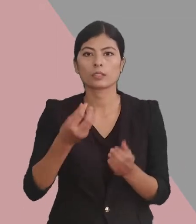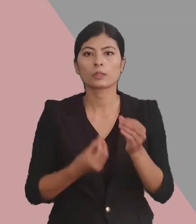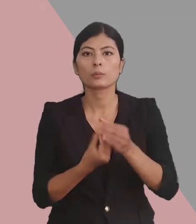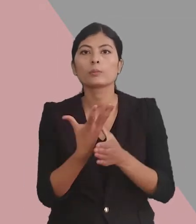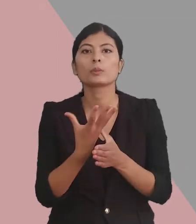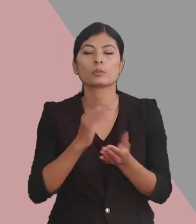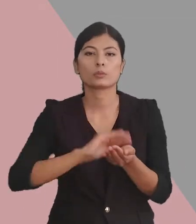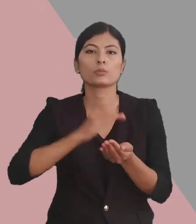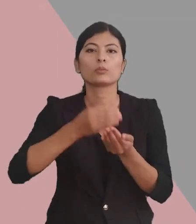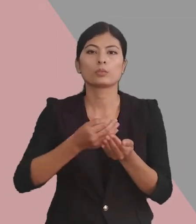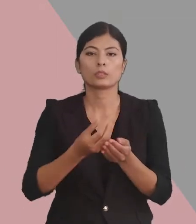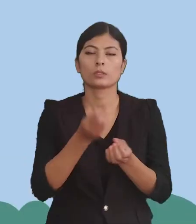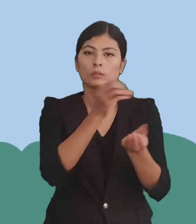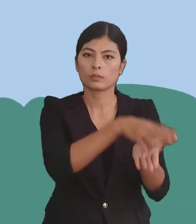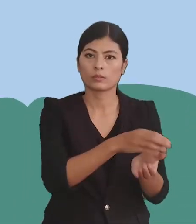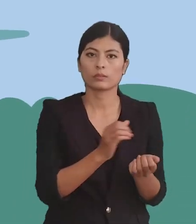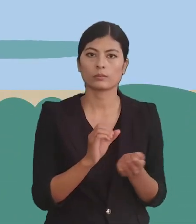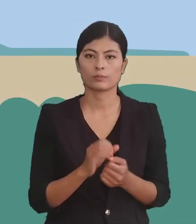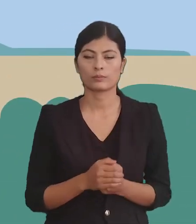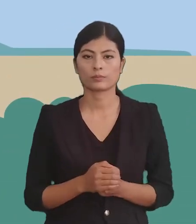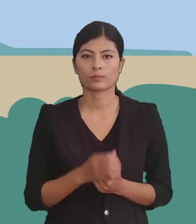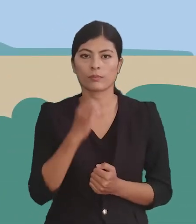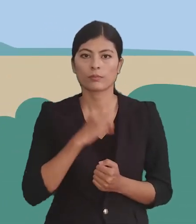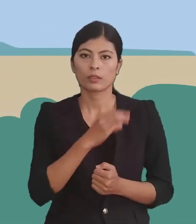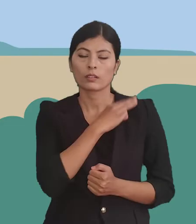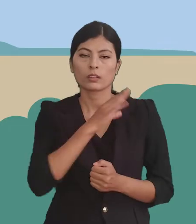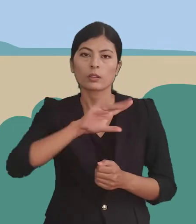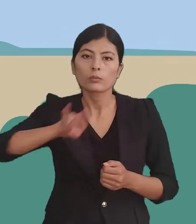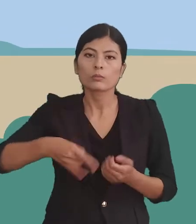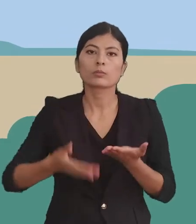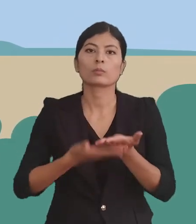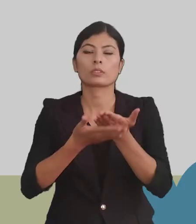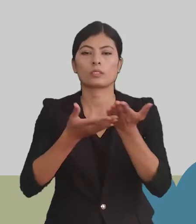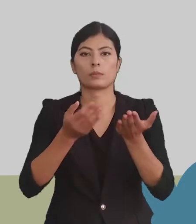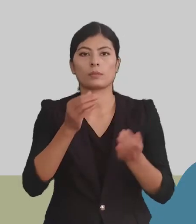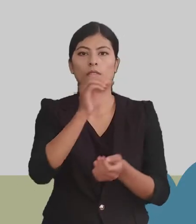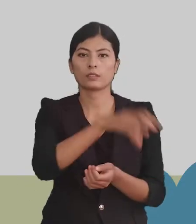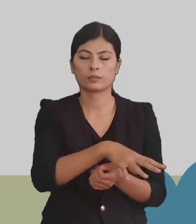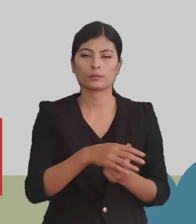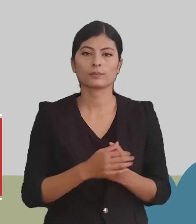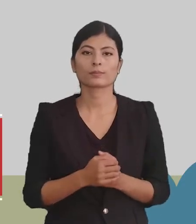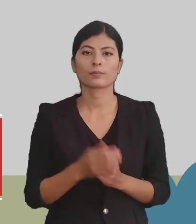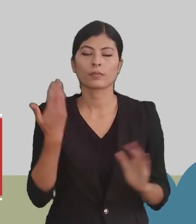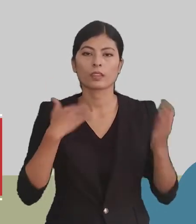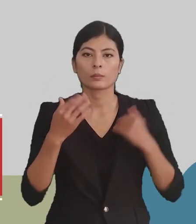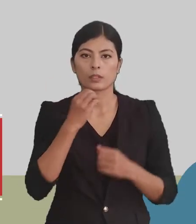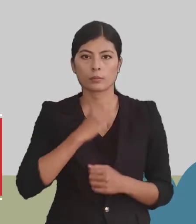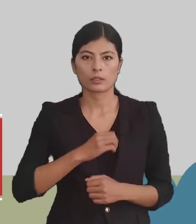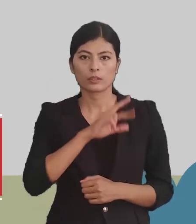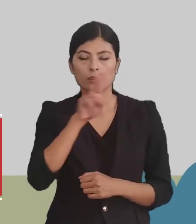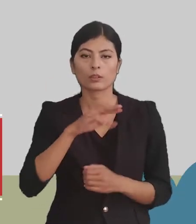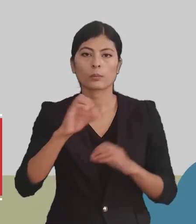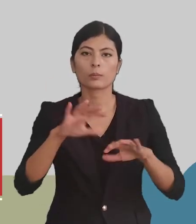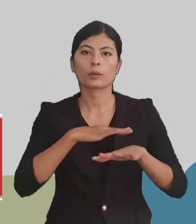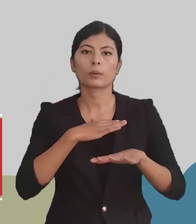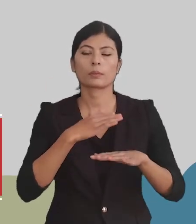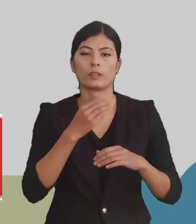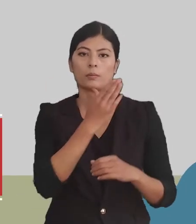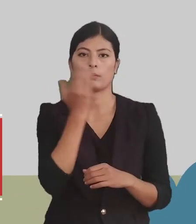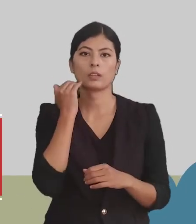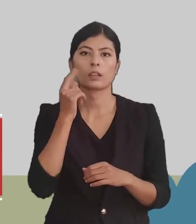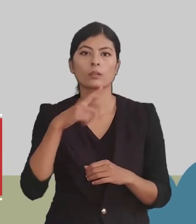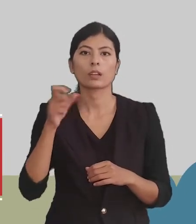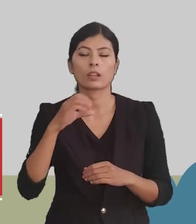रूप में प्रदान करे के लेल, पीड़ित के पुनर्स्थापना करावे के लेल, हिंसा पीड़ित आ प्रभावित महिला के लेल